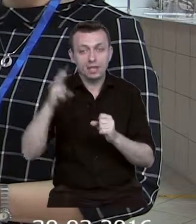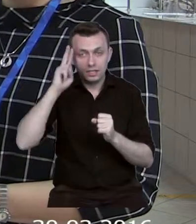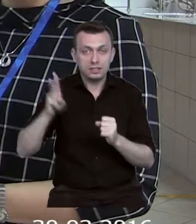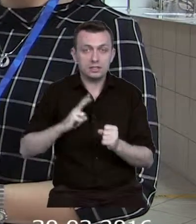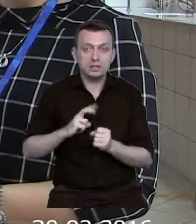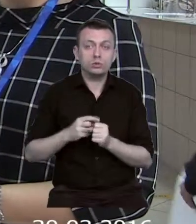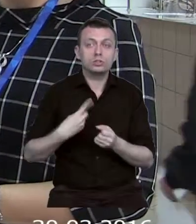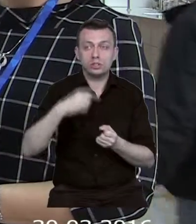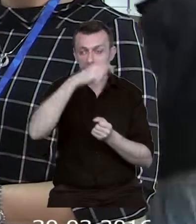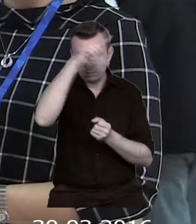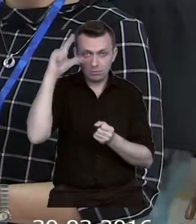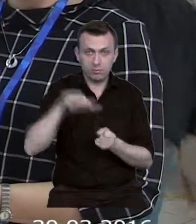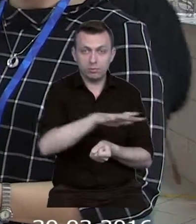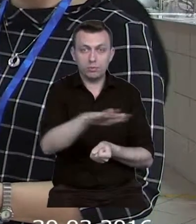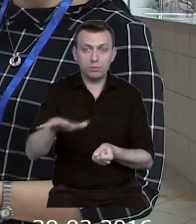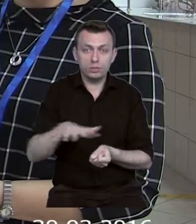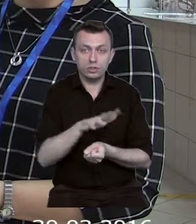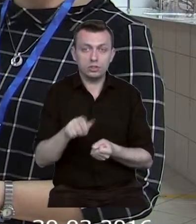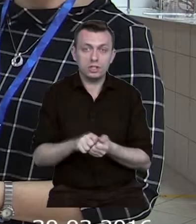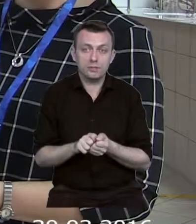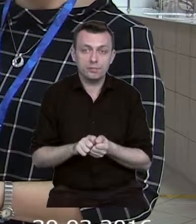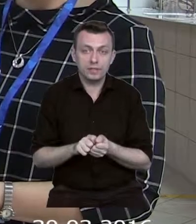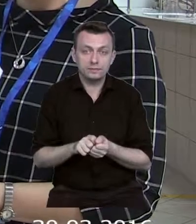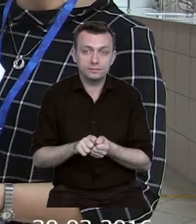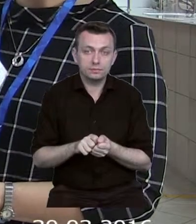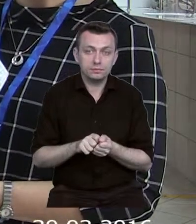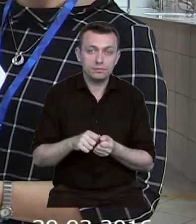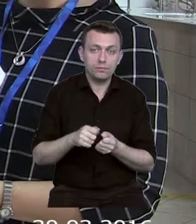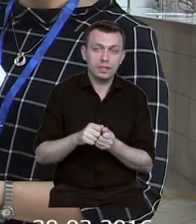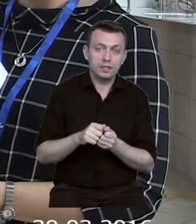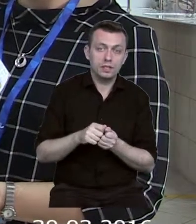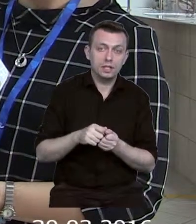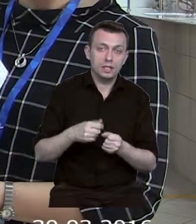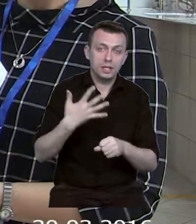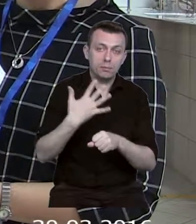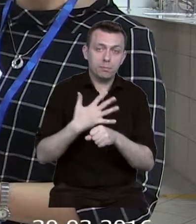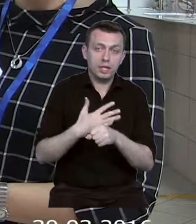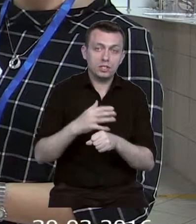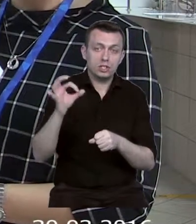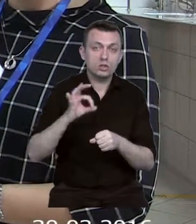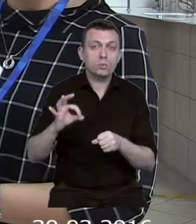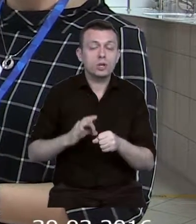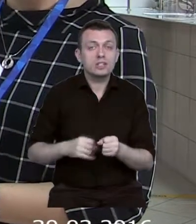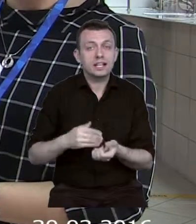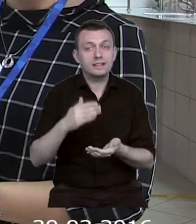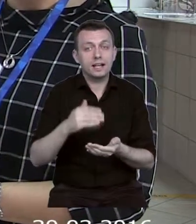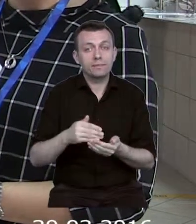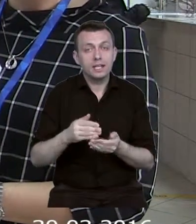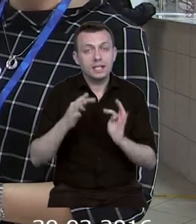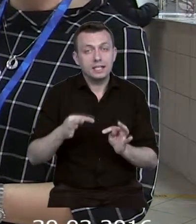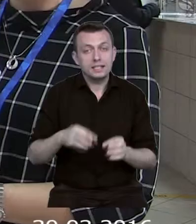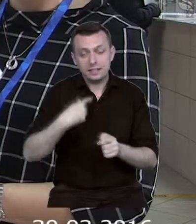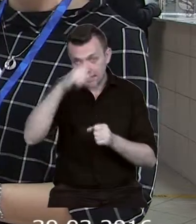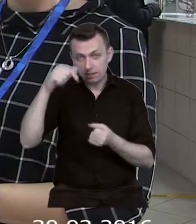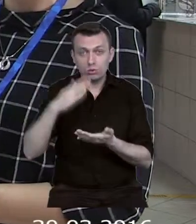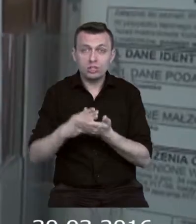przekazanie 1% podatku należnego na rzecz organizacji pożytku publicznego zawarty został w około 50% złożonych do tej pory